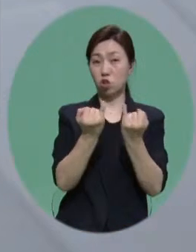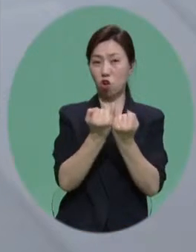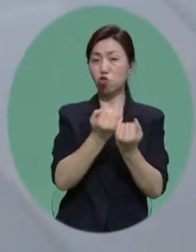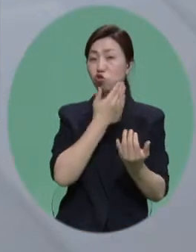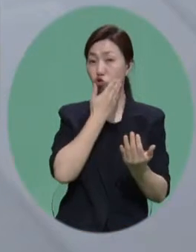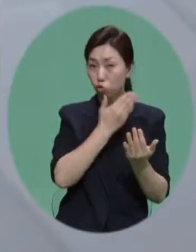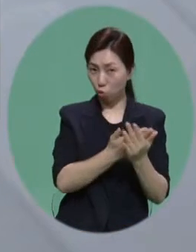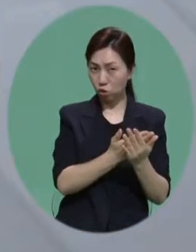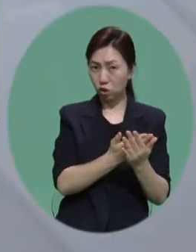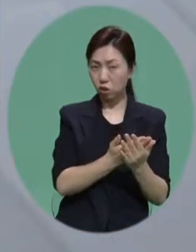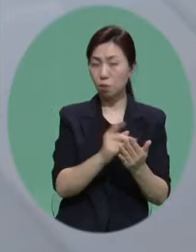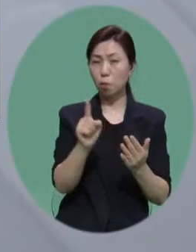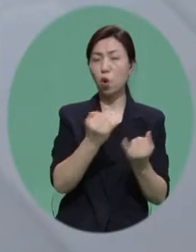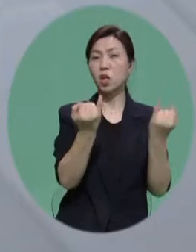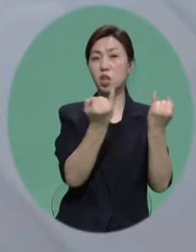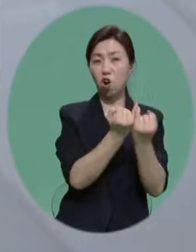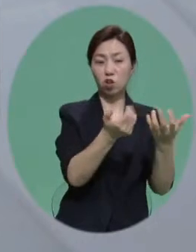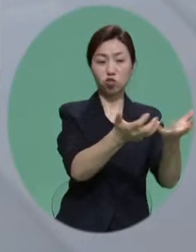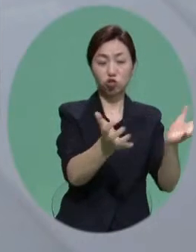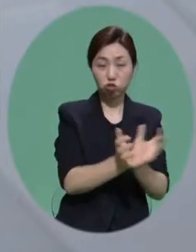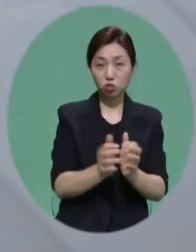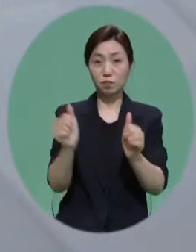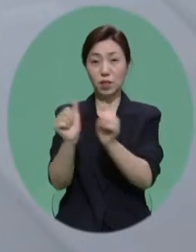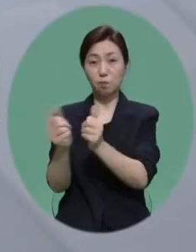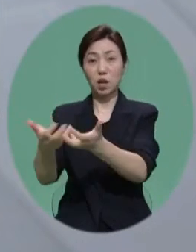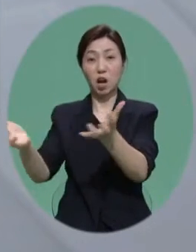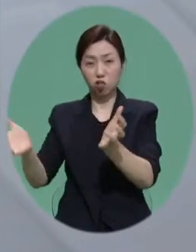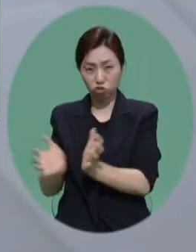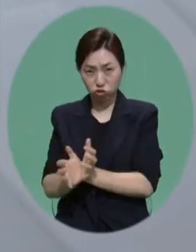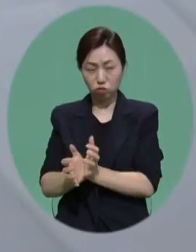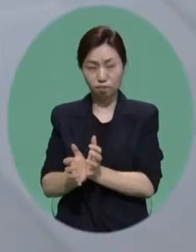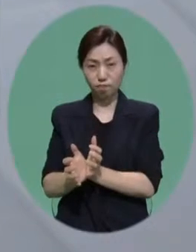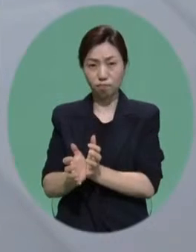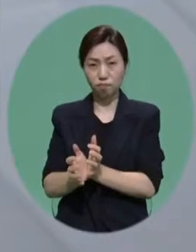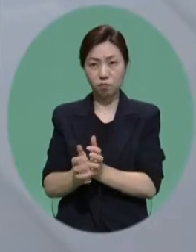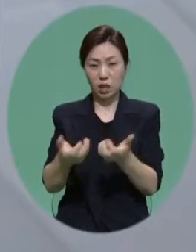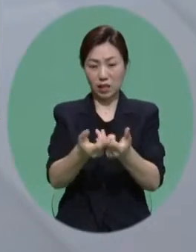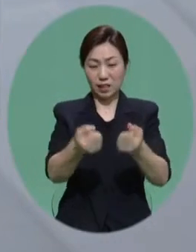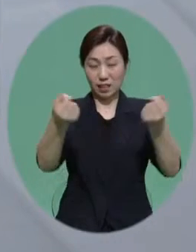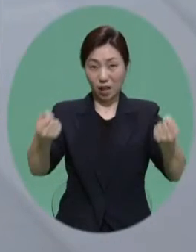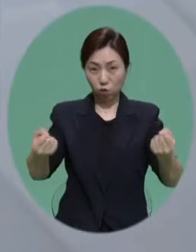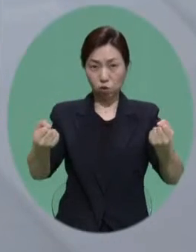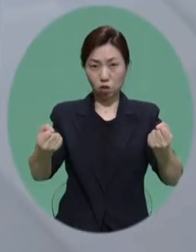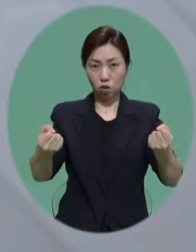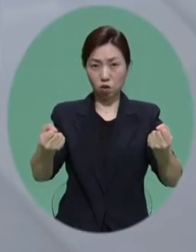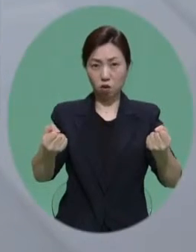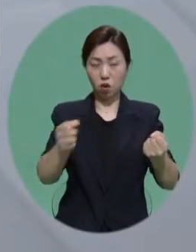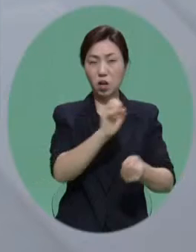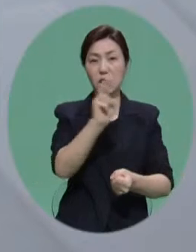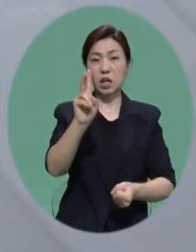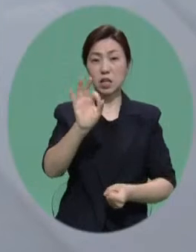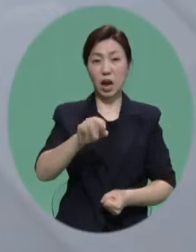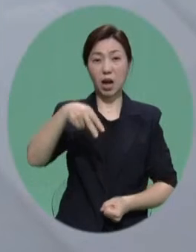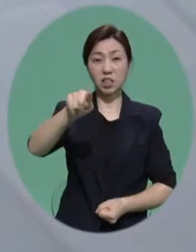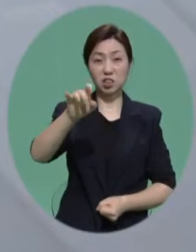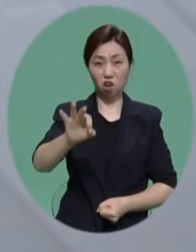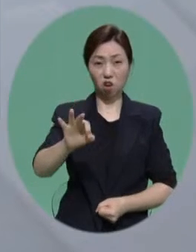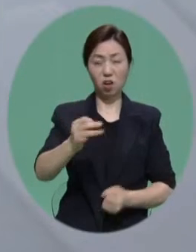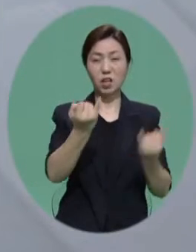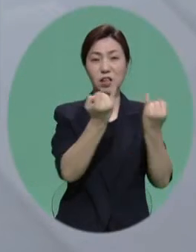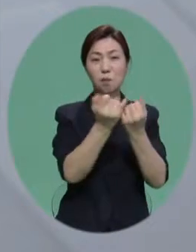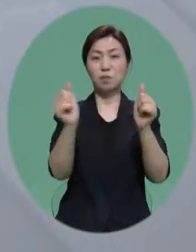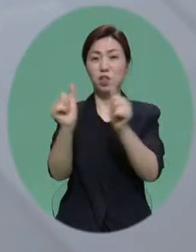여성과 남성을 집합적으로 이렇게 나눠 가지고 이것을 양성 평등 이라는 개념으로 접근할 것이